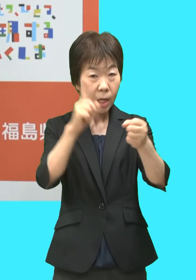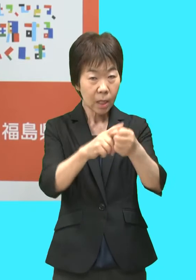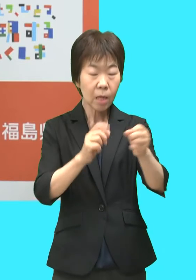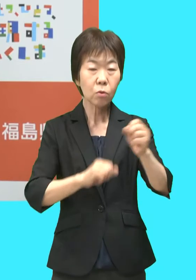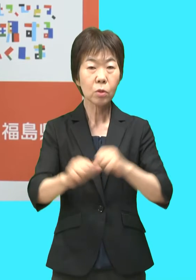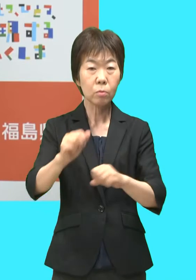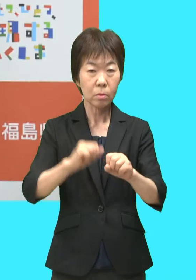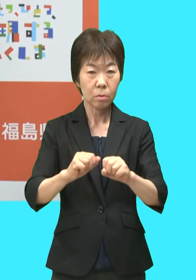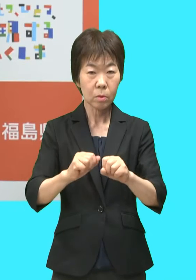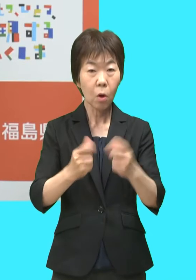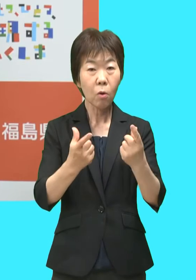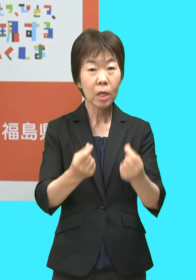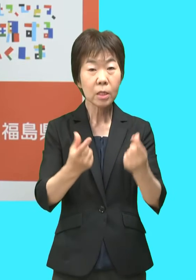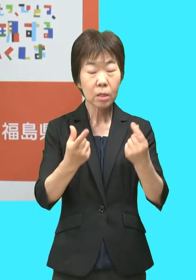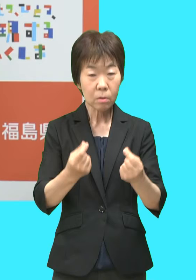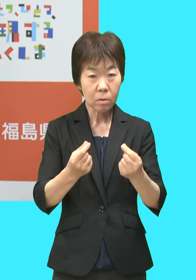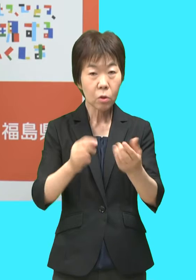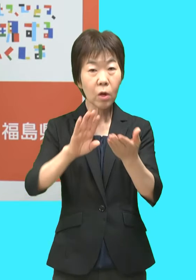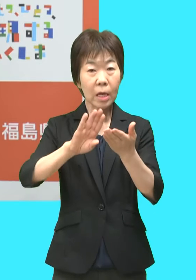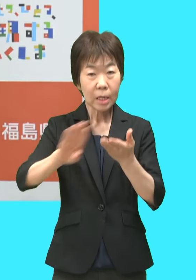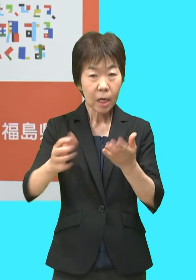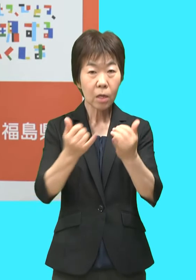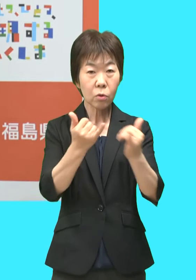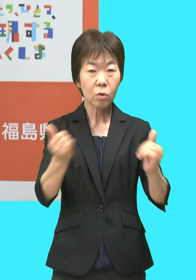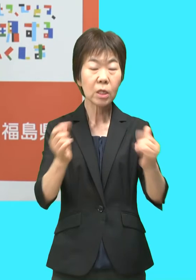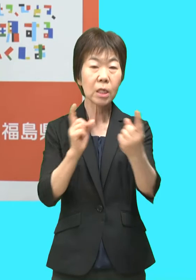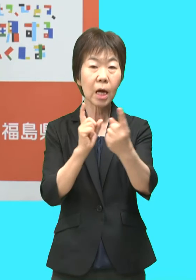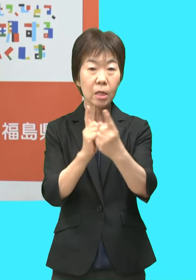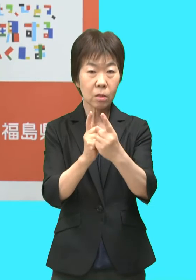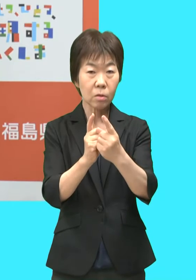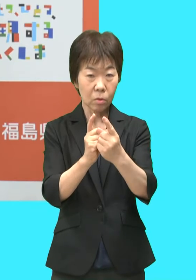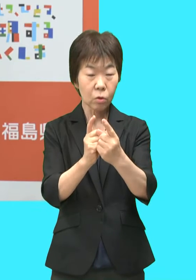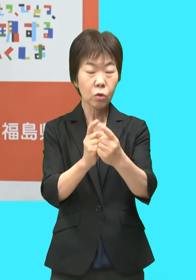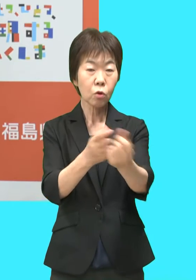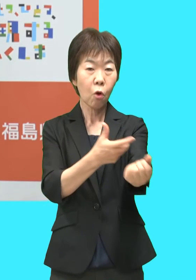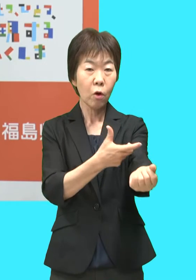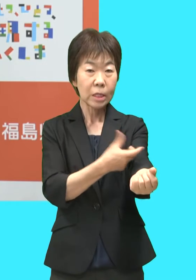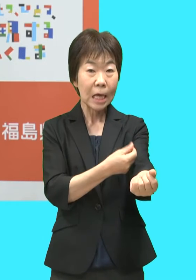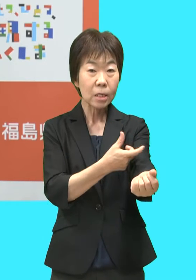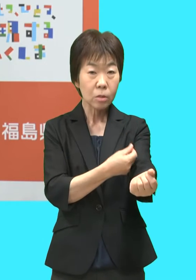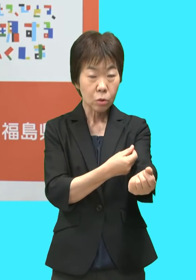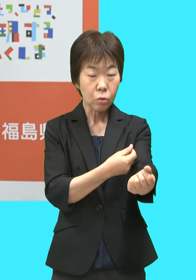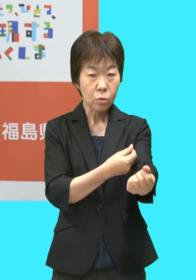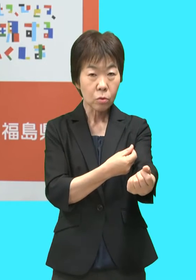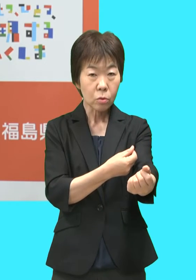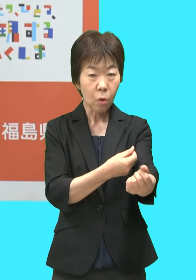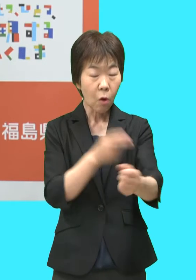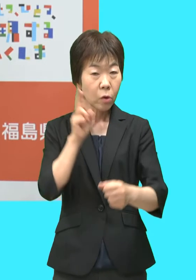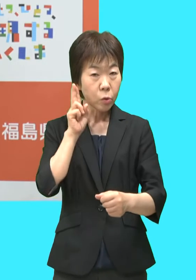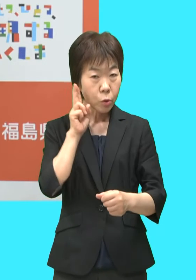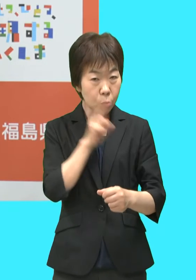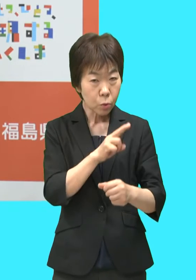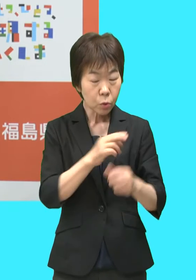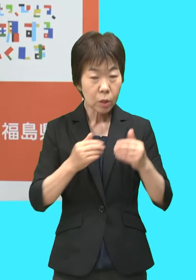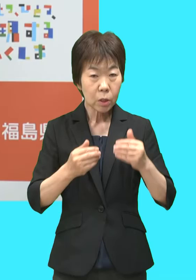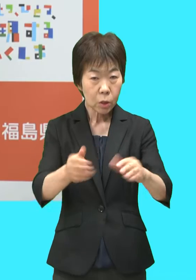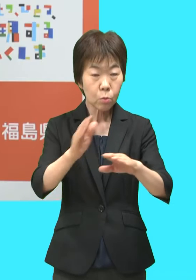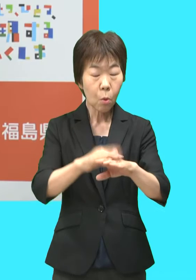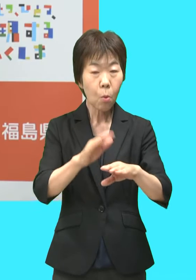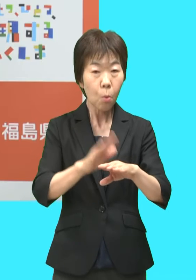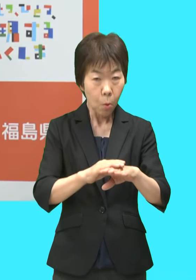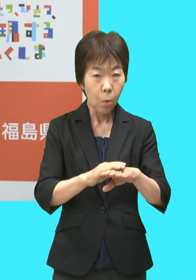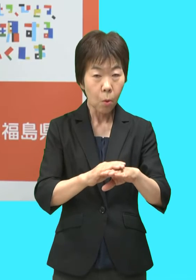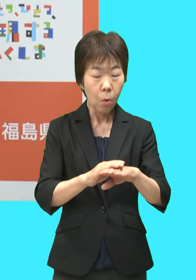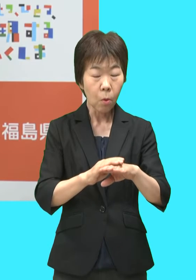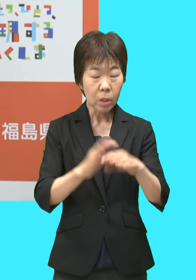並行してそれ以外の方々に対するワクチンの接種どうやったらより速やかに進むのかこ